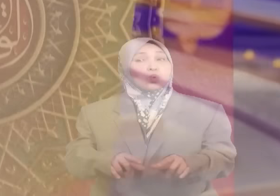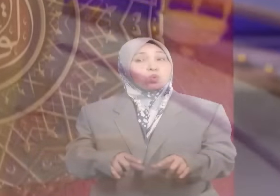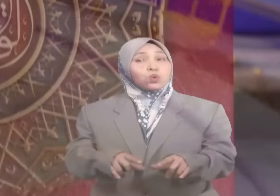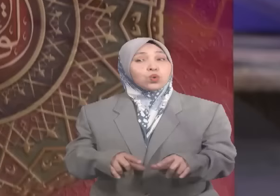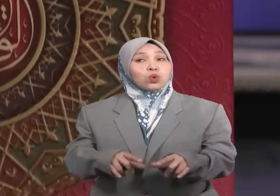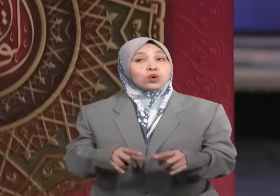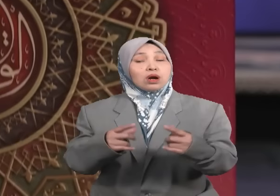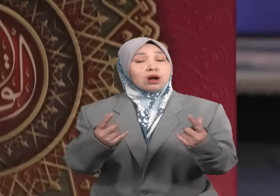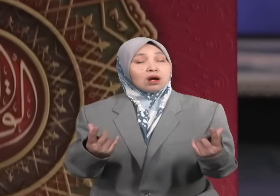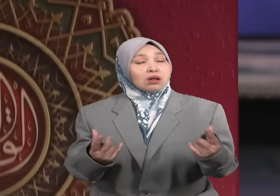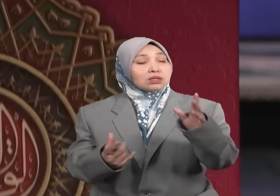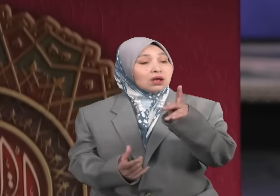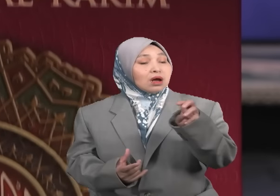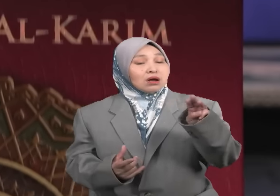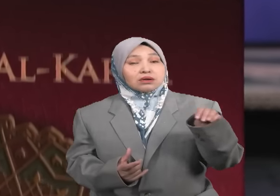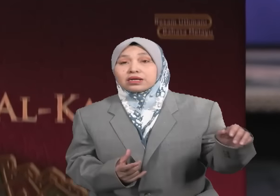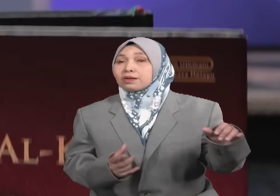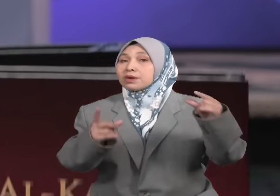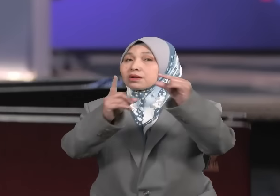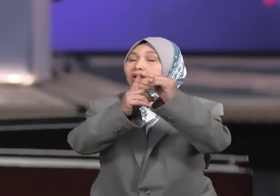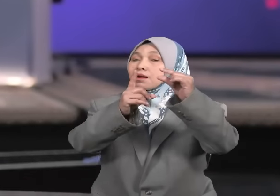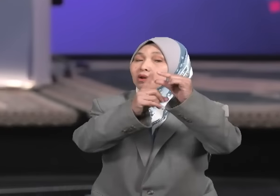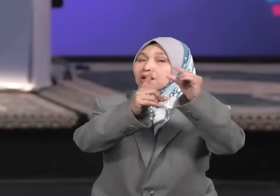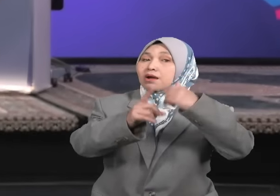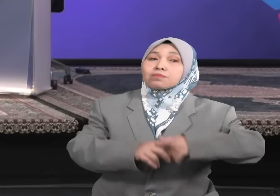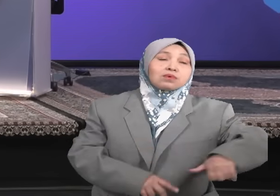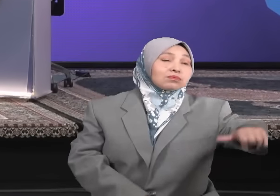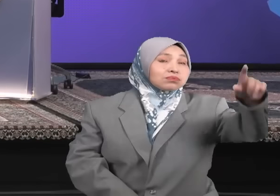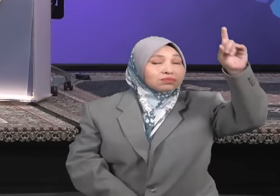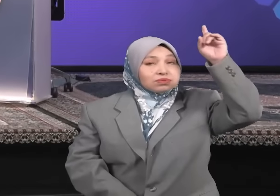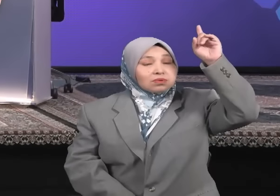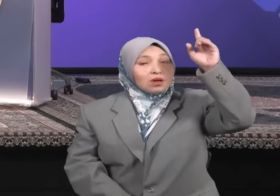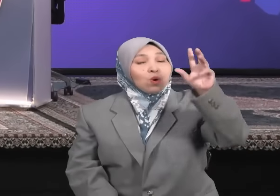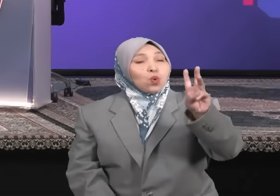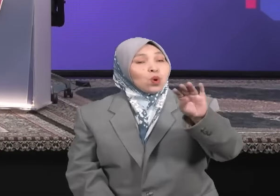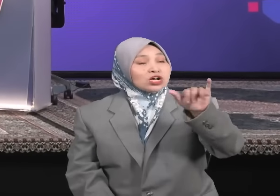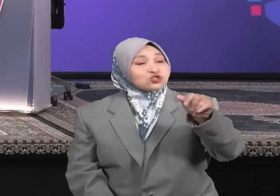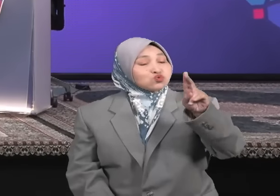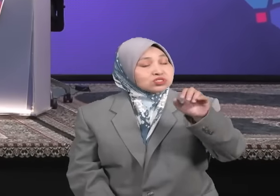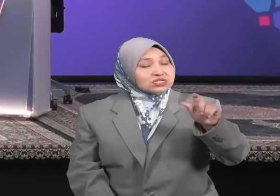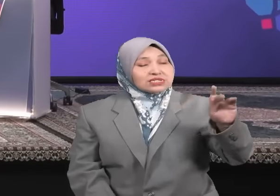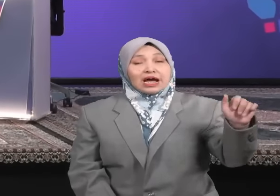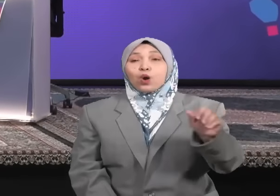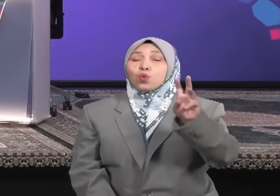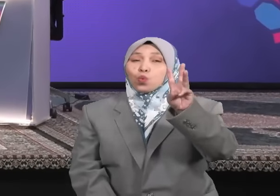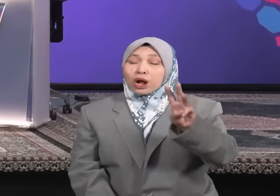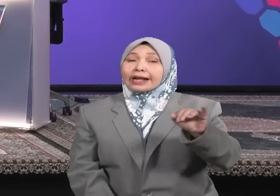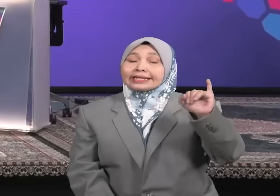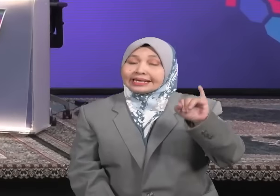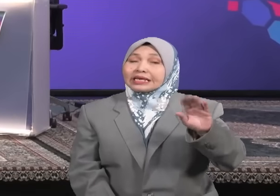قرآن كريم كلام الله واتلوا جودوا يا